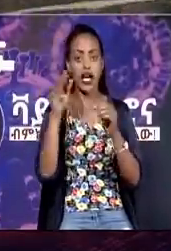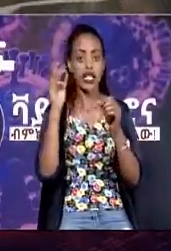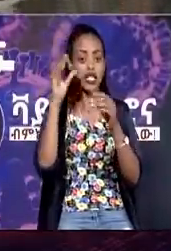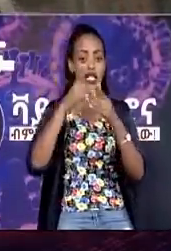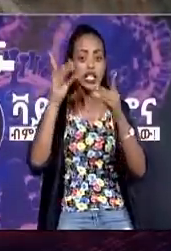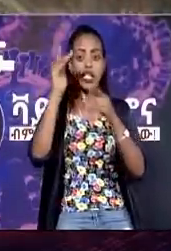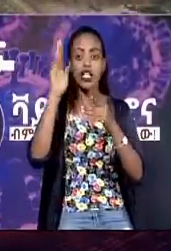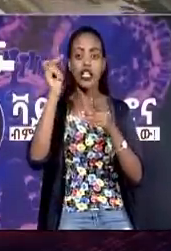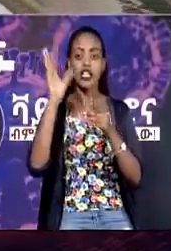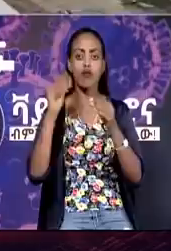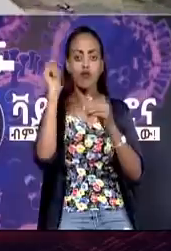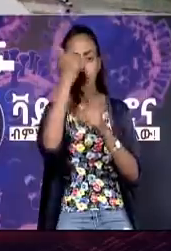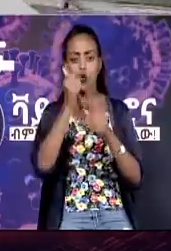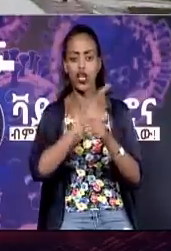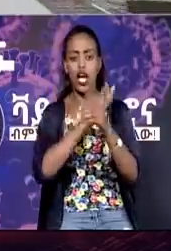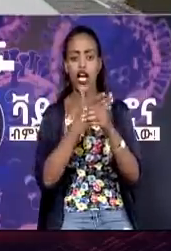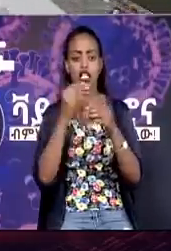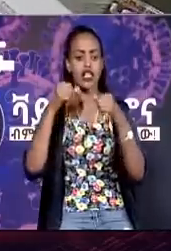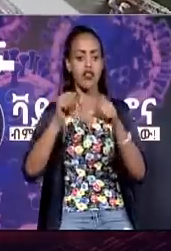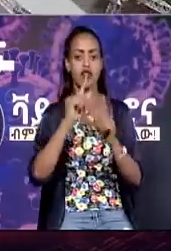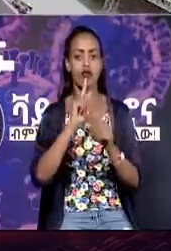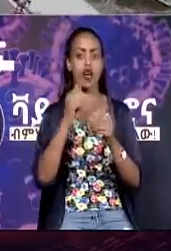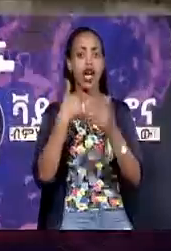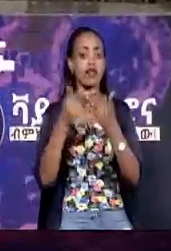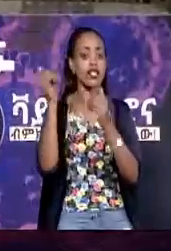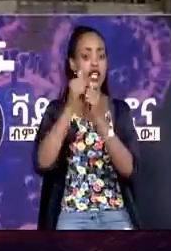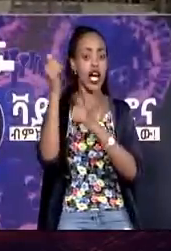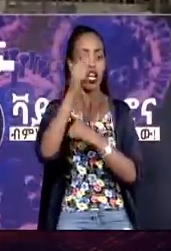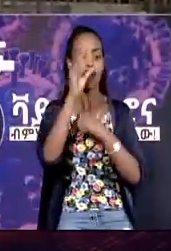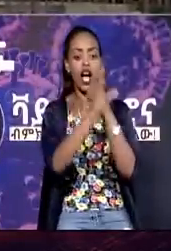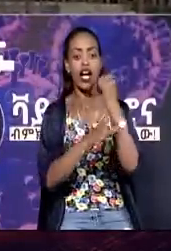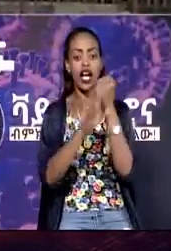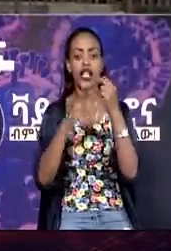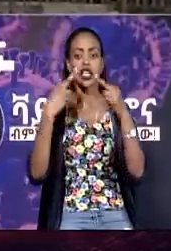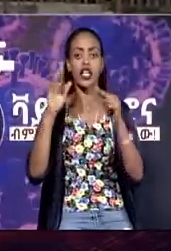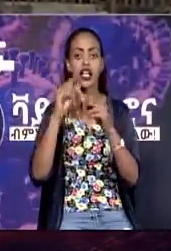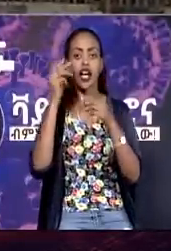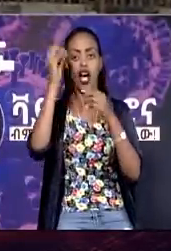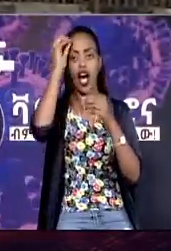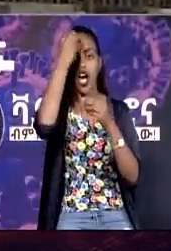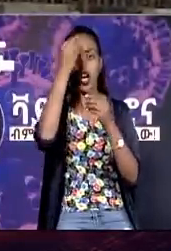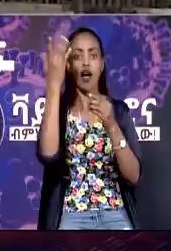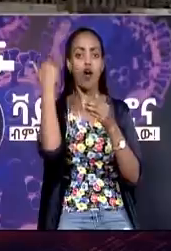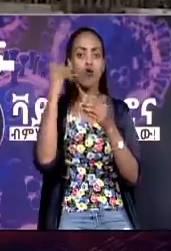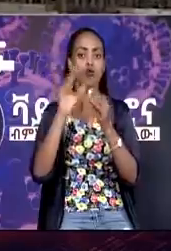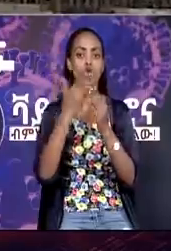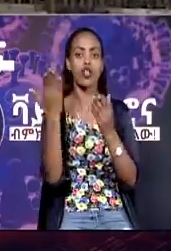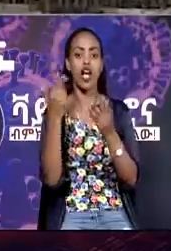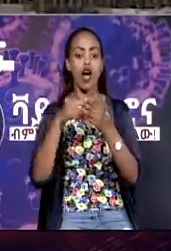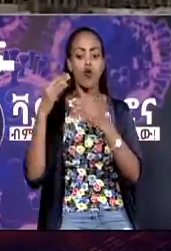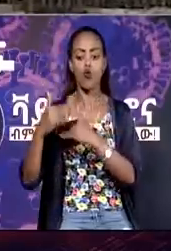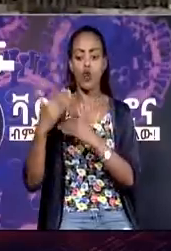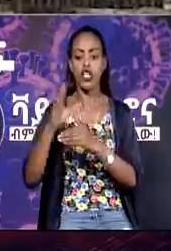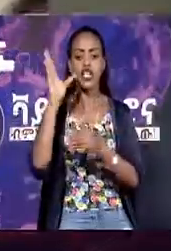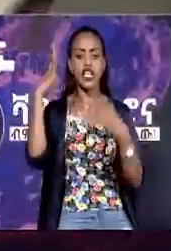ይኹን ሓይሊ ከም ዘይኽልክሎ እናገለፀ ምፅንሑን ዝከር እዩ። ኣብ ዝሓለፈ ሃገራት ሊግ ዓረብ ኣብ ጉዳይ ዓብ ግድብ ህዳሰ ኢትዮጵያ ኣብ ጎኒ ግብፂ